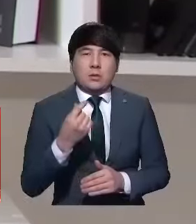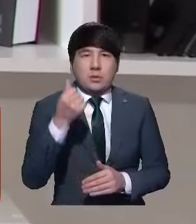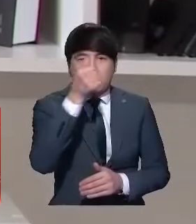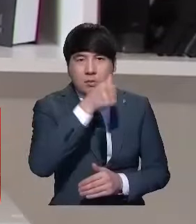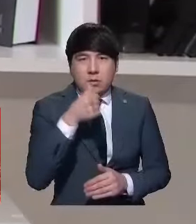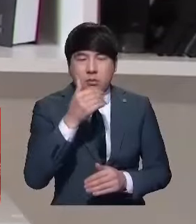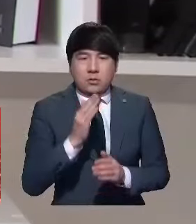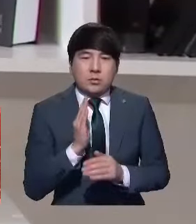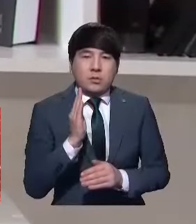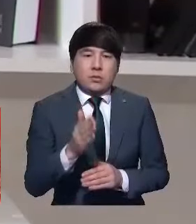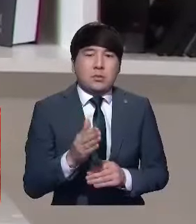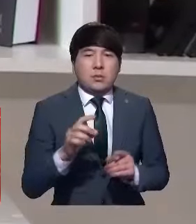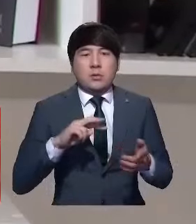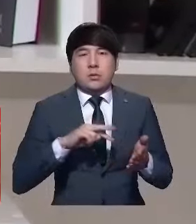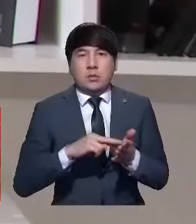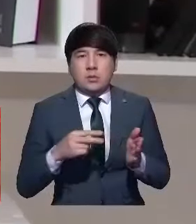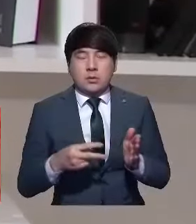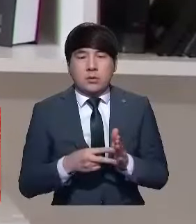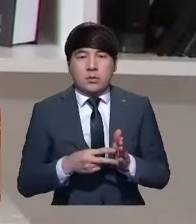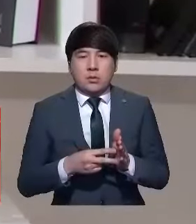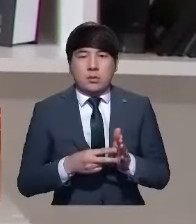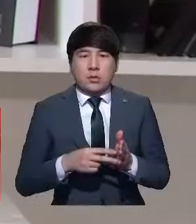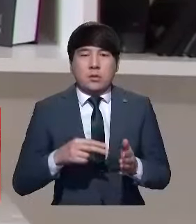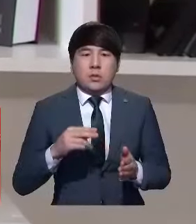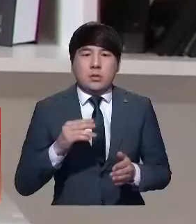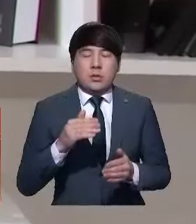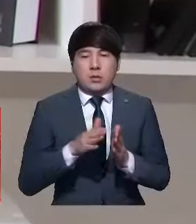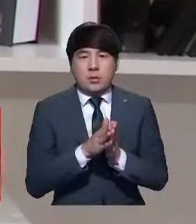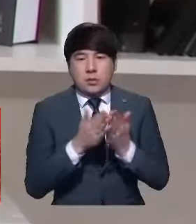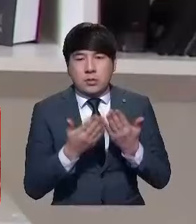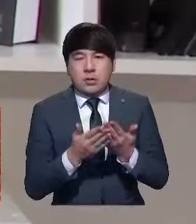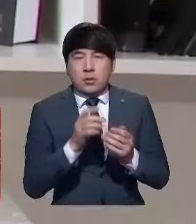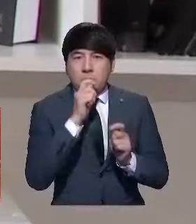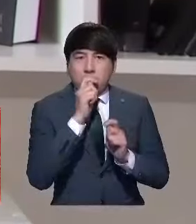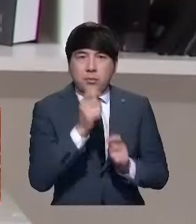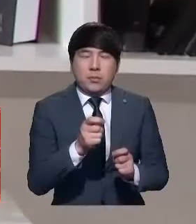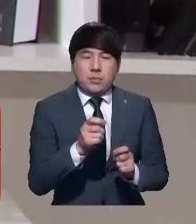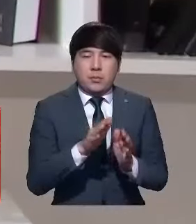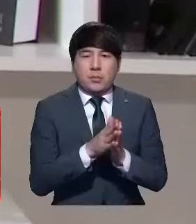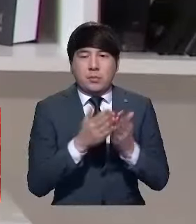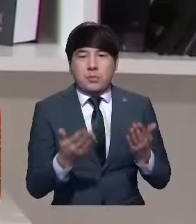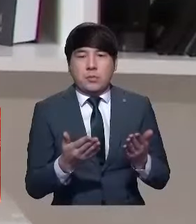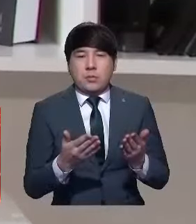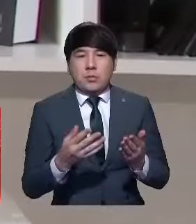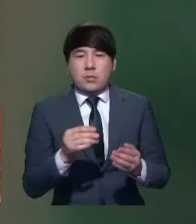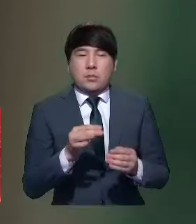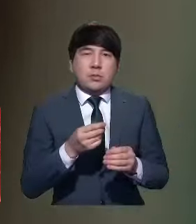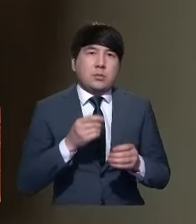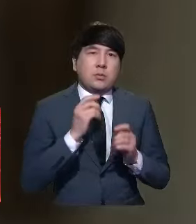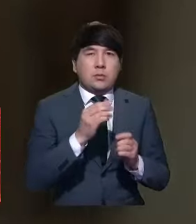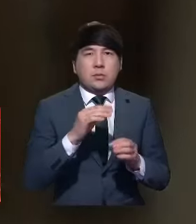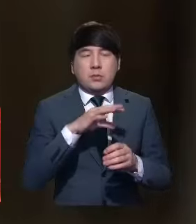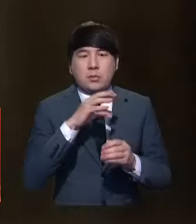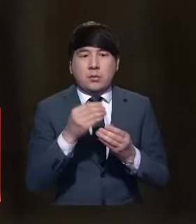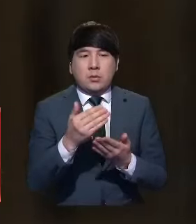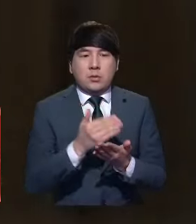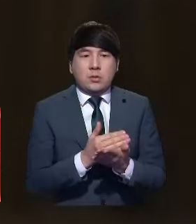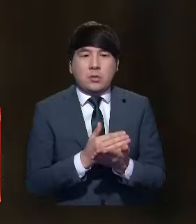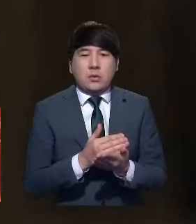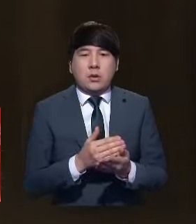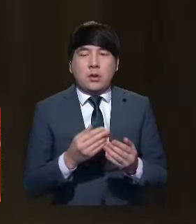бұйырса бұл жобамызға. Яғни кітап, хадия, сыйлыққа кітап беру деген мағынаны білдіреді. Ең көп кітап